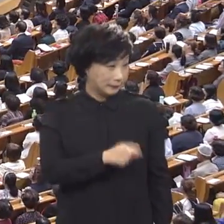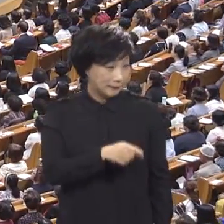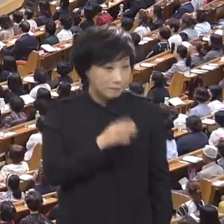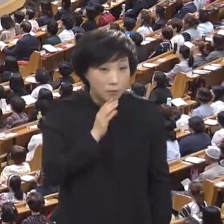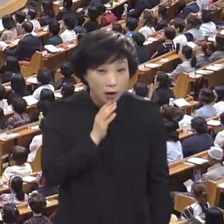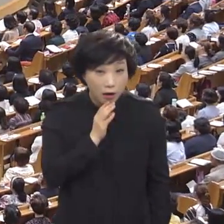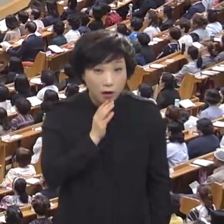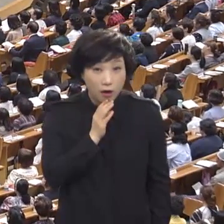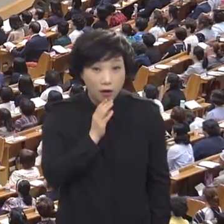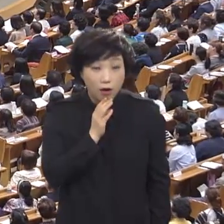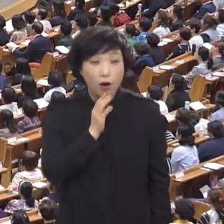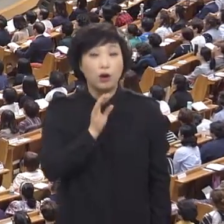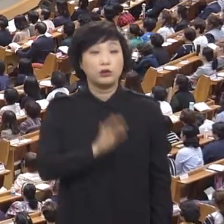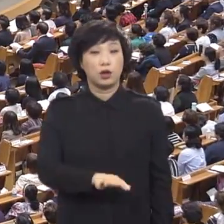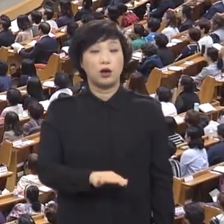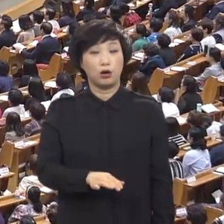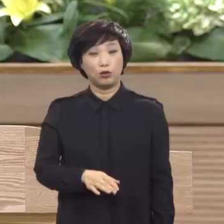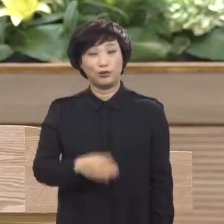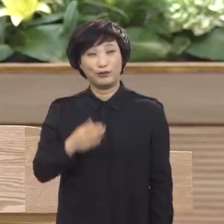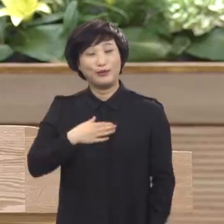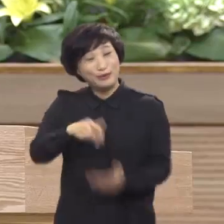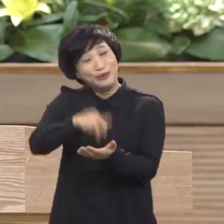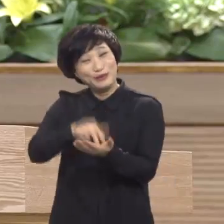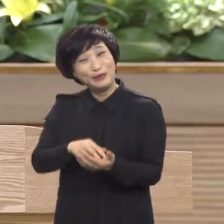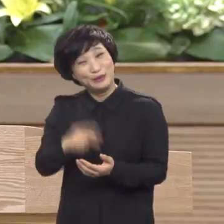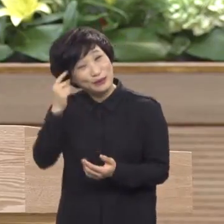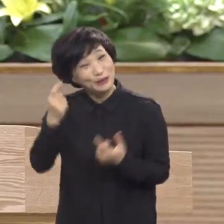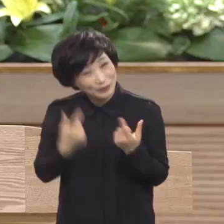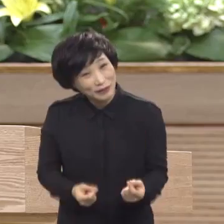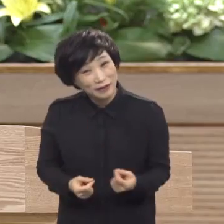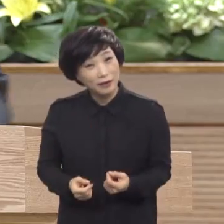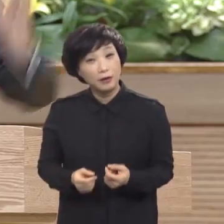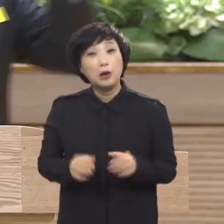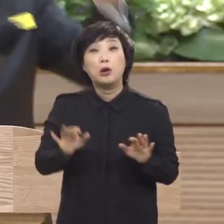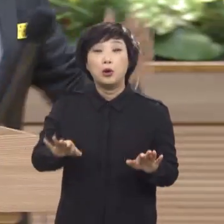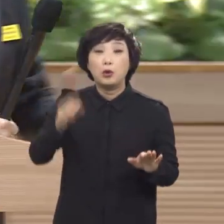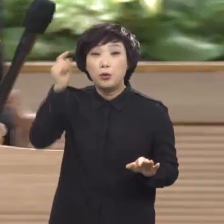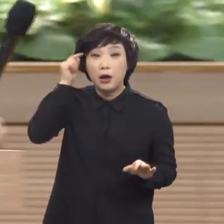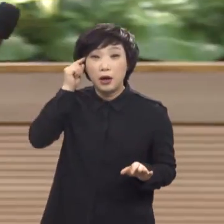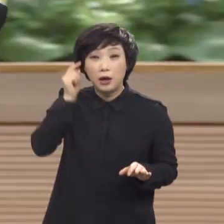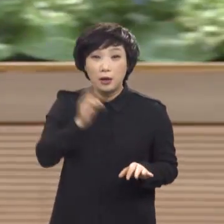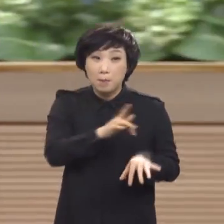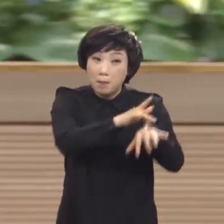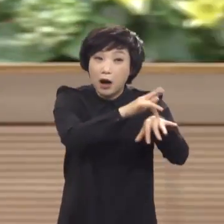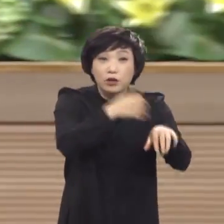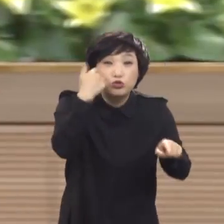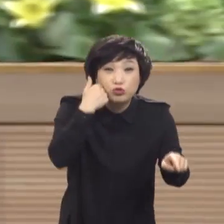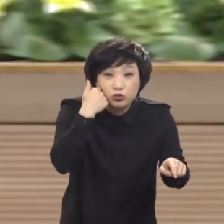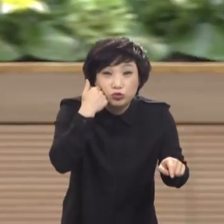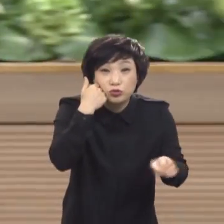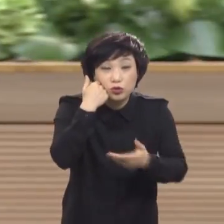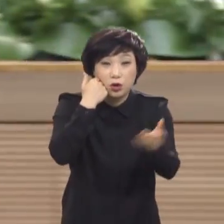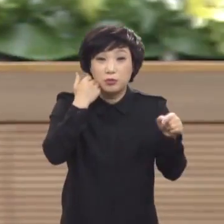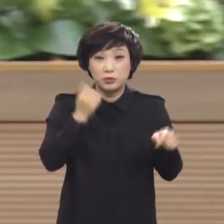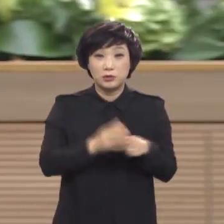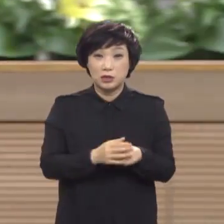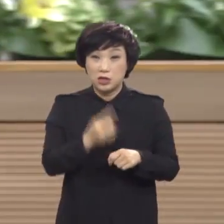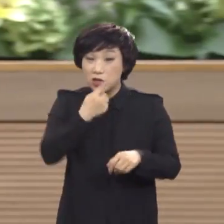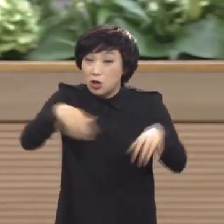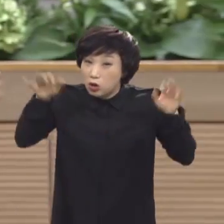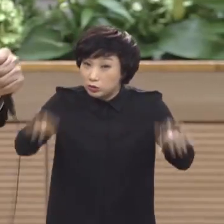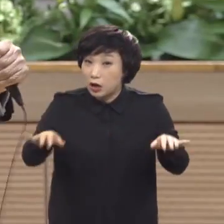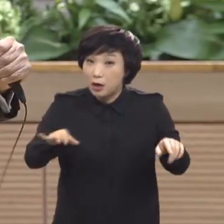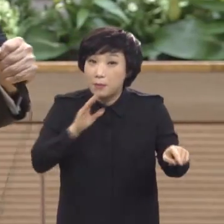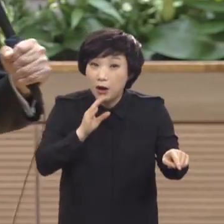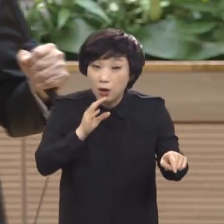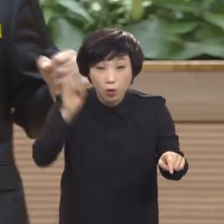없어. 내가 봐도 그래. 왜냐? 이 마귀란 놈은 천사로 있을